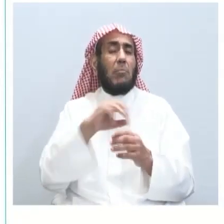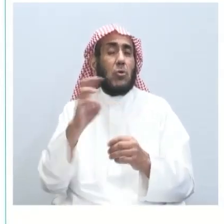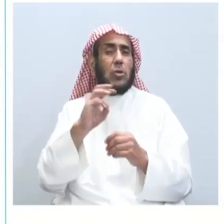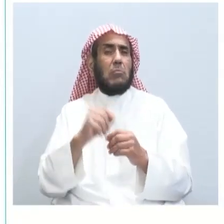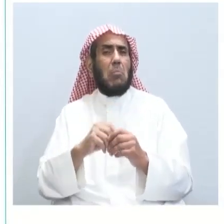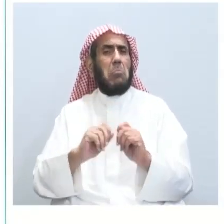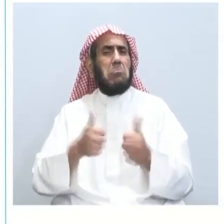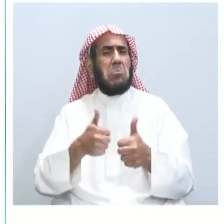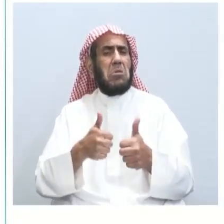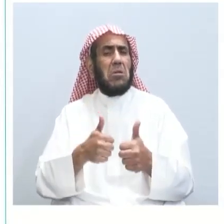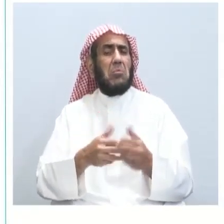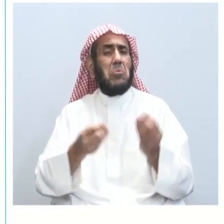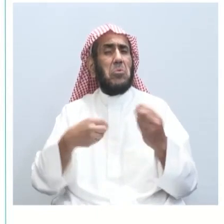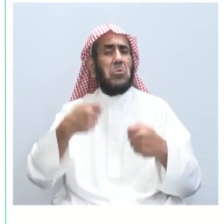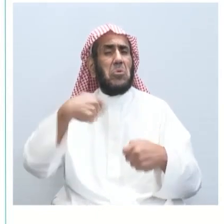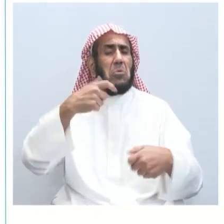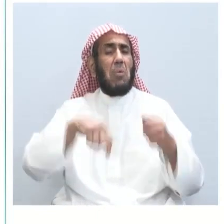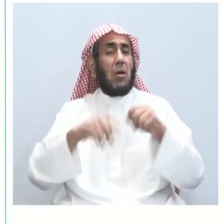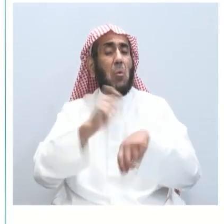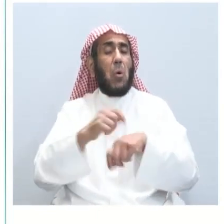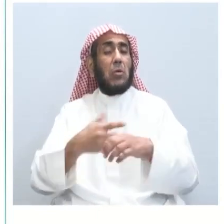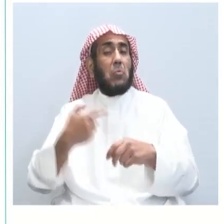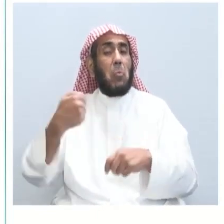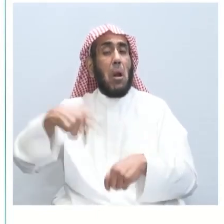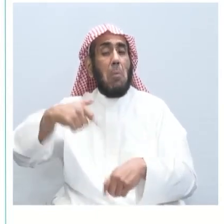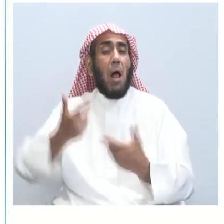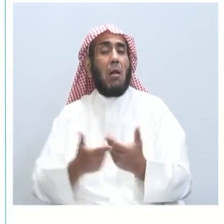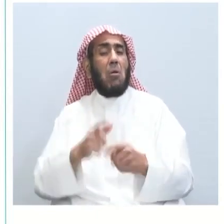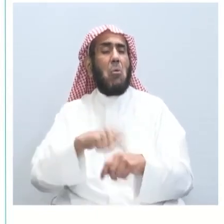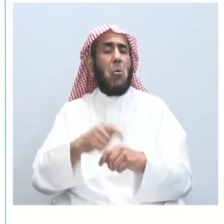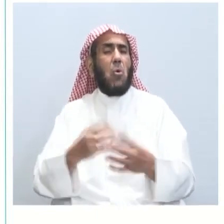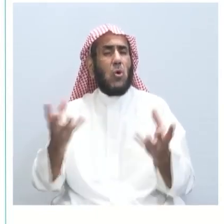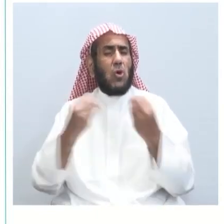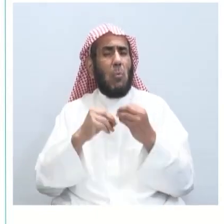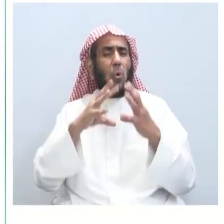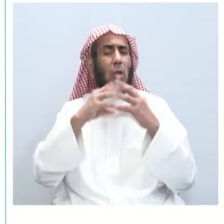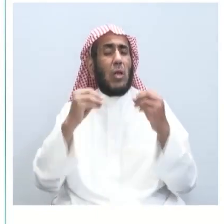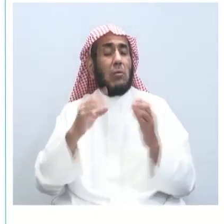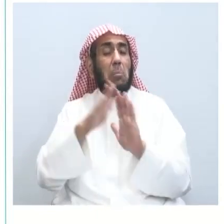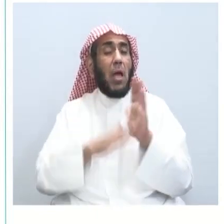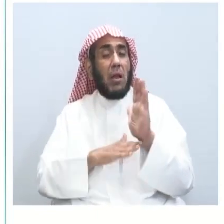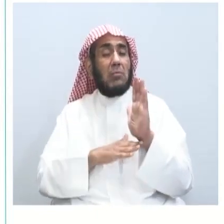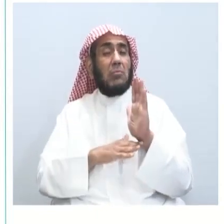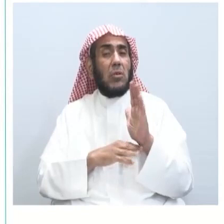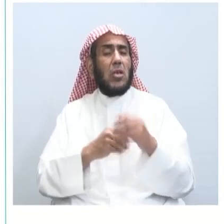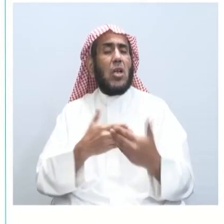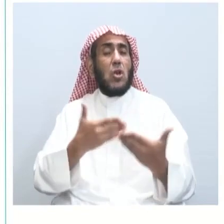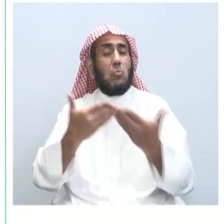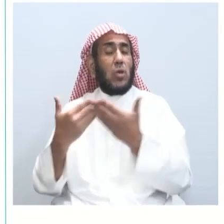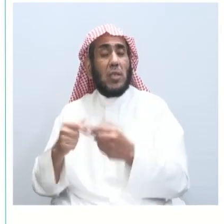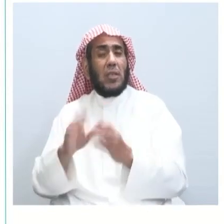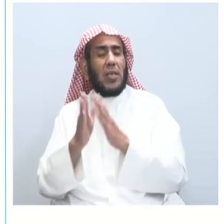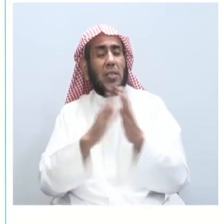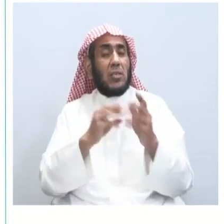على استعداد لاستثمار الوقت والمال لجمع وتحليل البيانات لمساعدتها تحديد